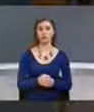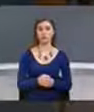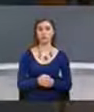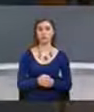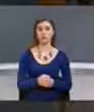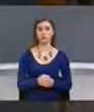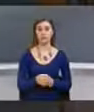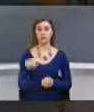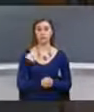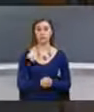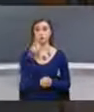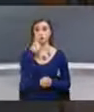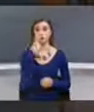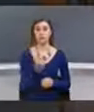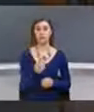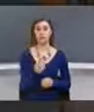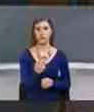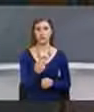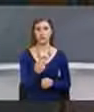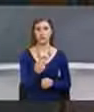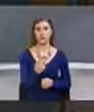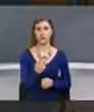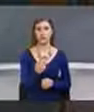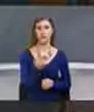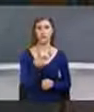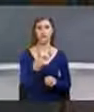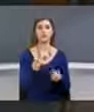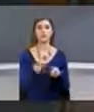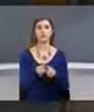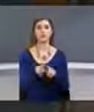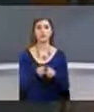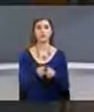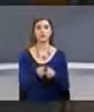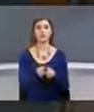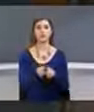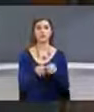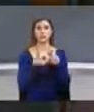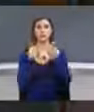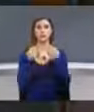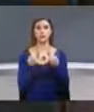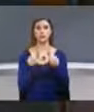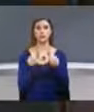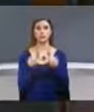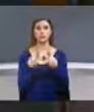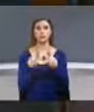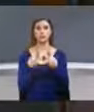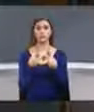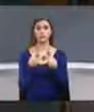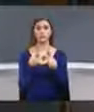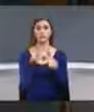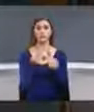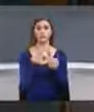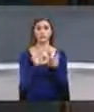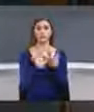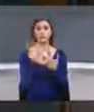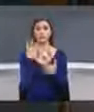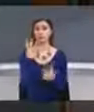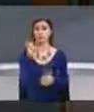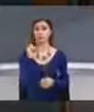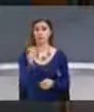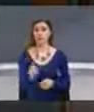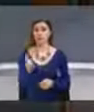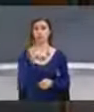une e di edhe arsyen në të vërtet pse kjo qeveri nuk ka sjell ligj që ky 20%-shit